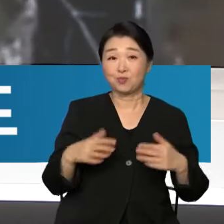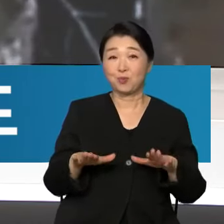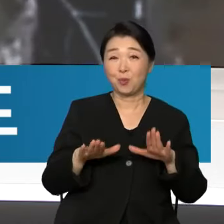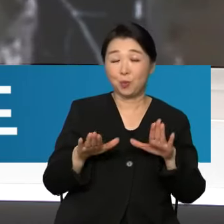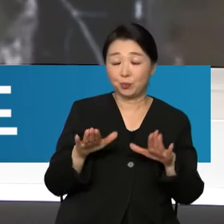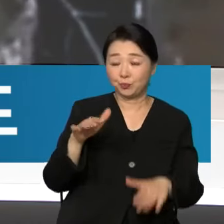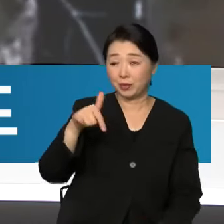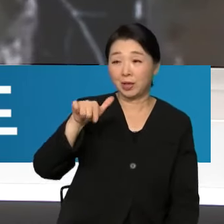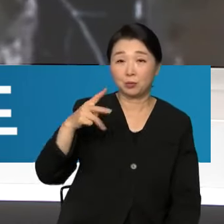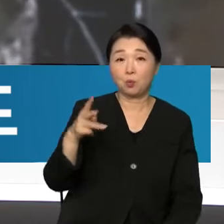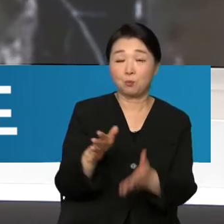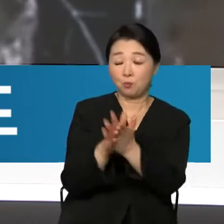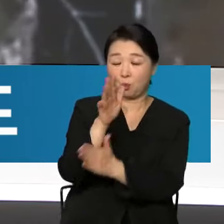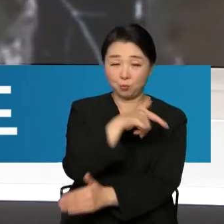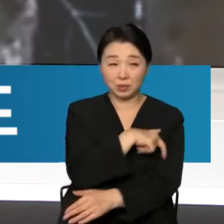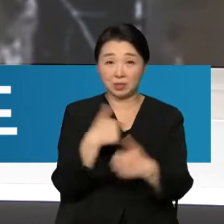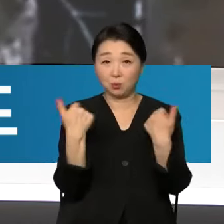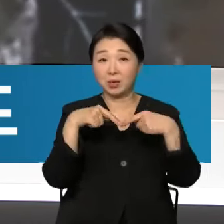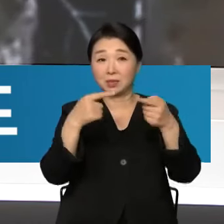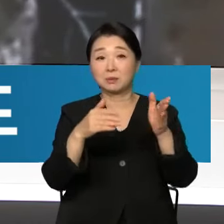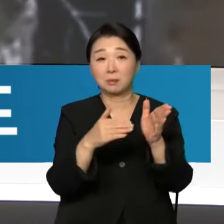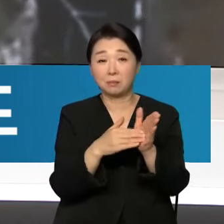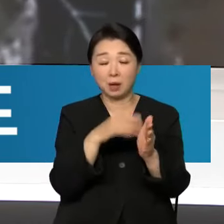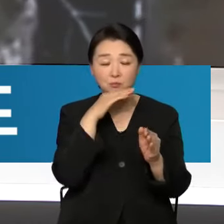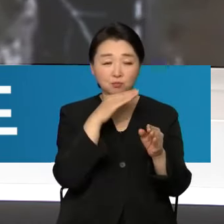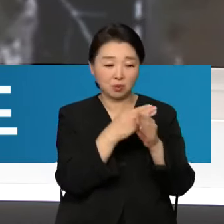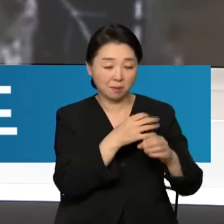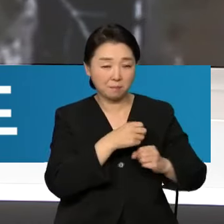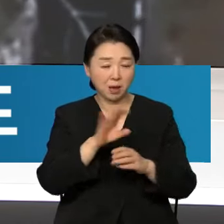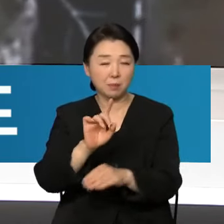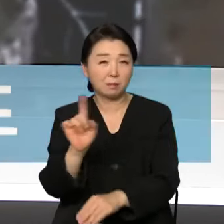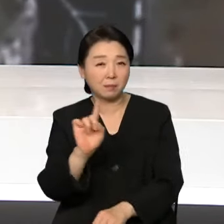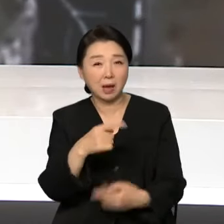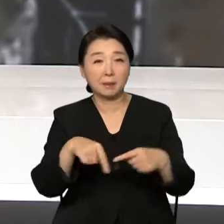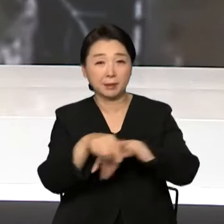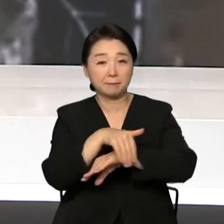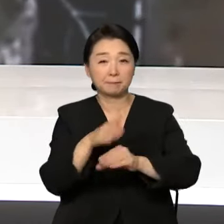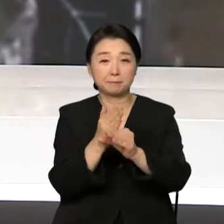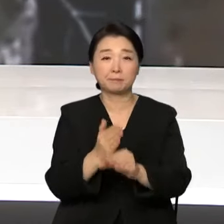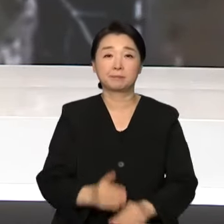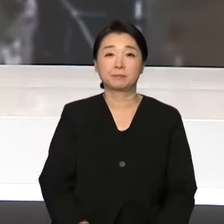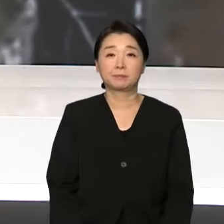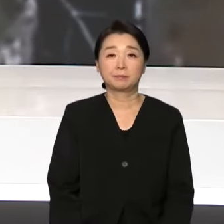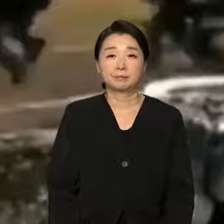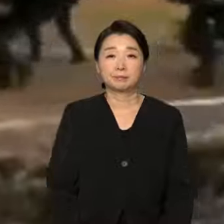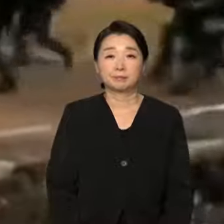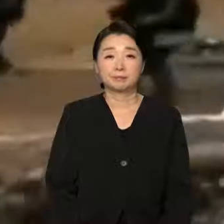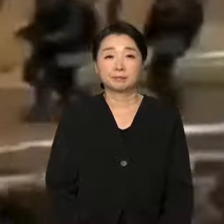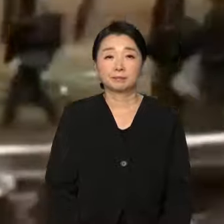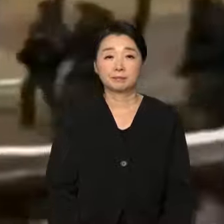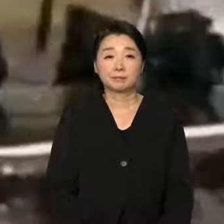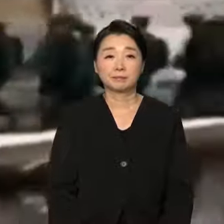나토 본부에서 열리는 이사회에 참석해 북한군 파병 동향을 논의합니다. 유선희 기자입니다.